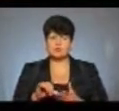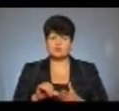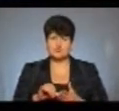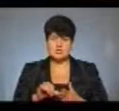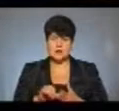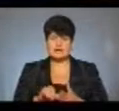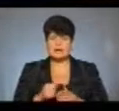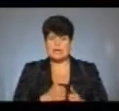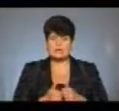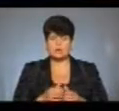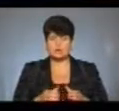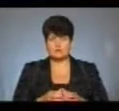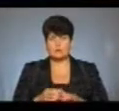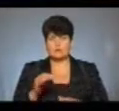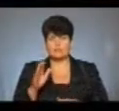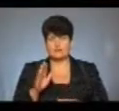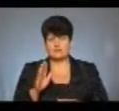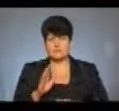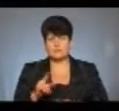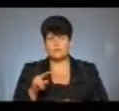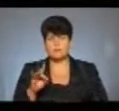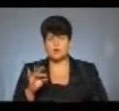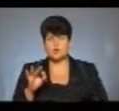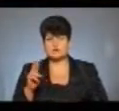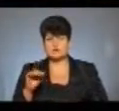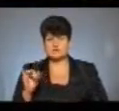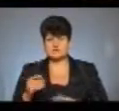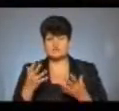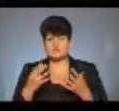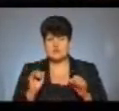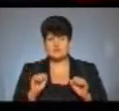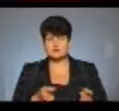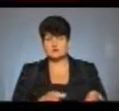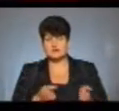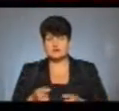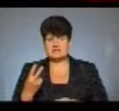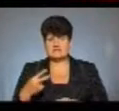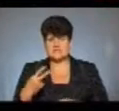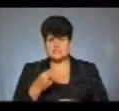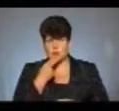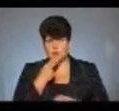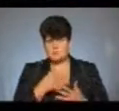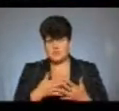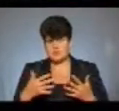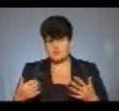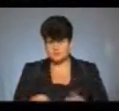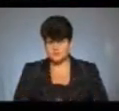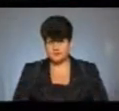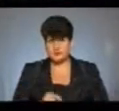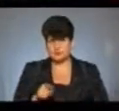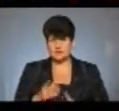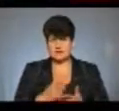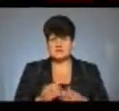волонтерського лідерського руху Володимир Процишин. За його словами, в день може розвести до 20 обідів. Для цього тут облаштовано